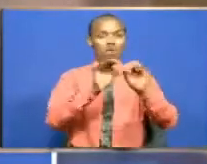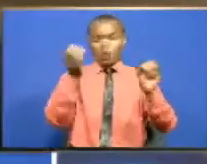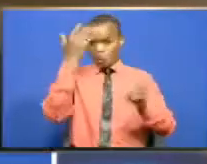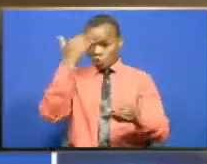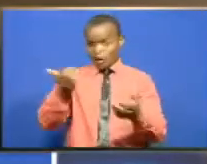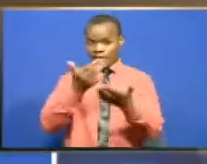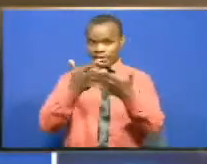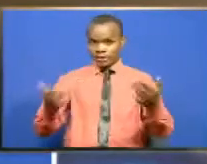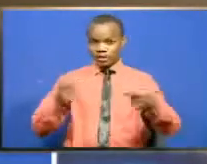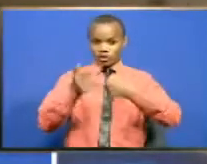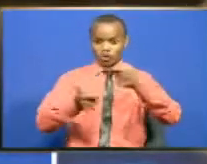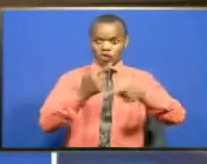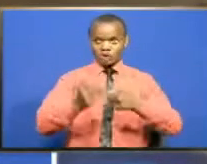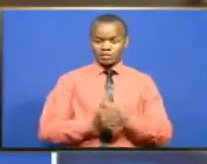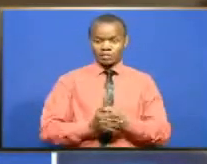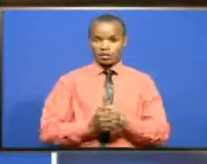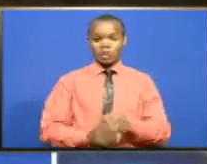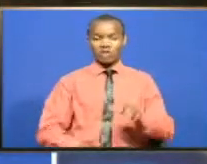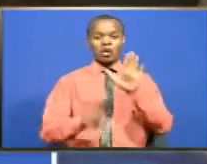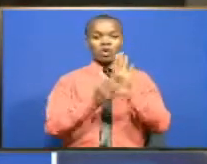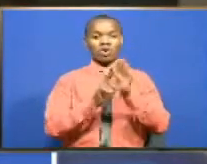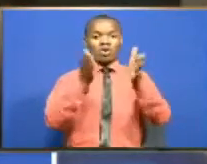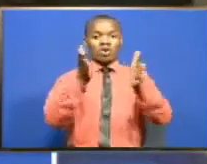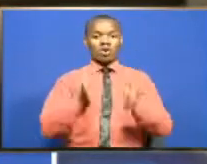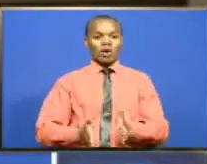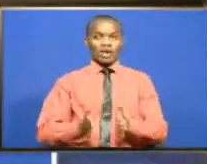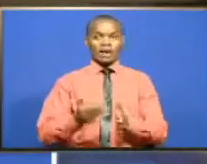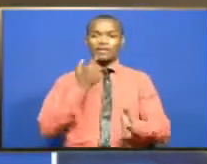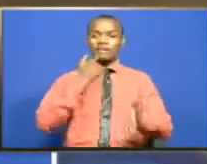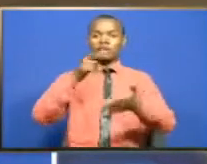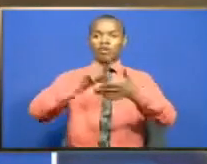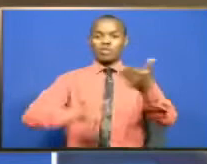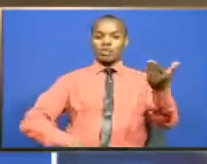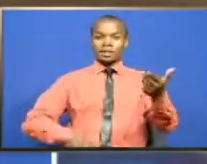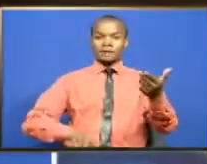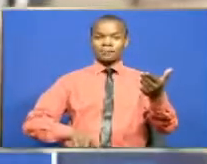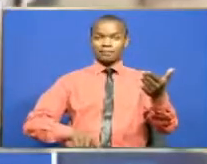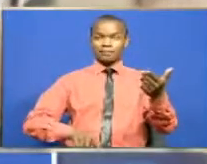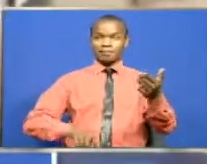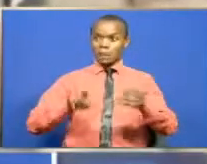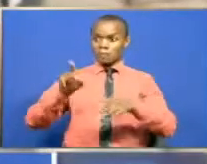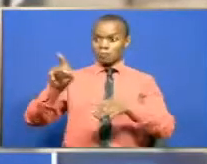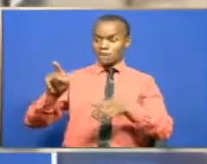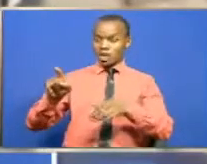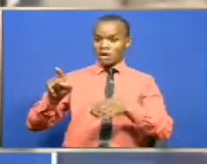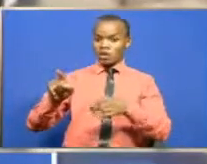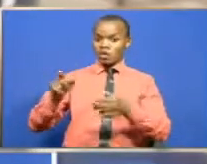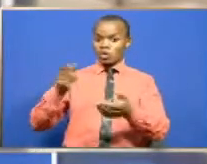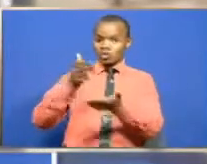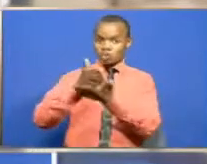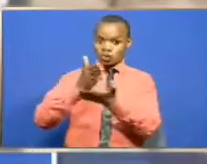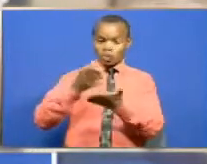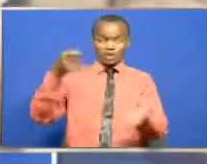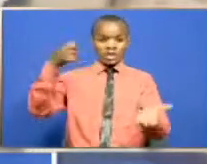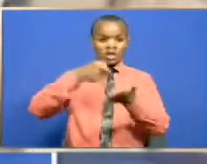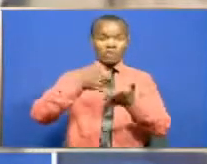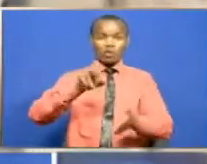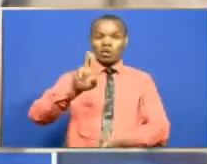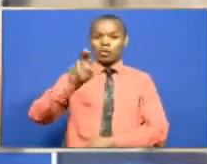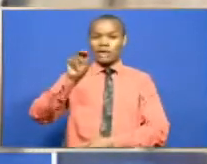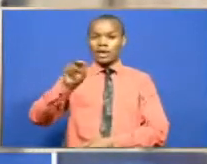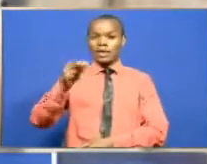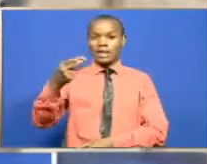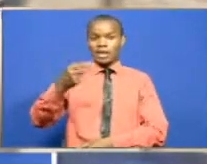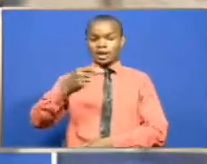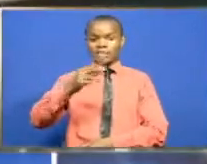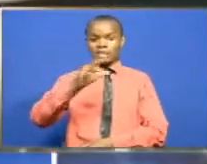yanaendelea. Wakili wake George Lushiri wa Jakoya alisema kwa mteja wake yumo mikononi mwa shirika la UNHCR